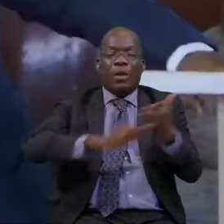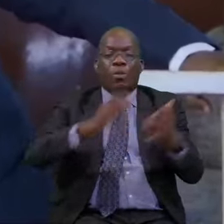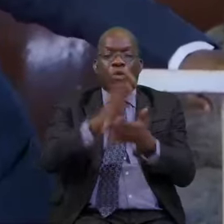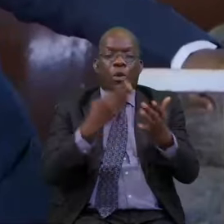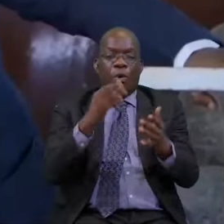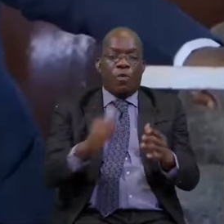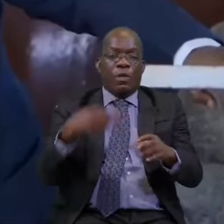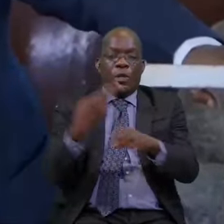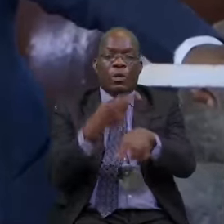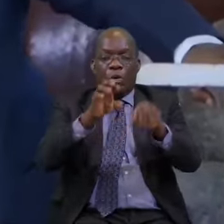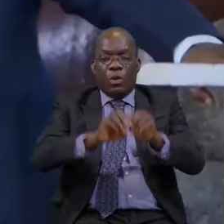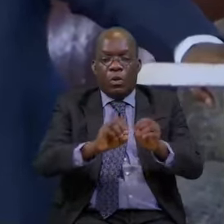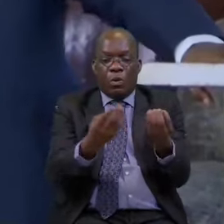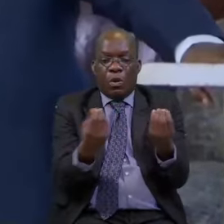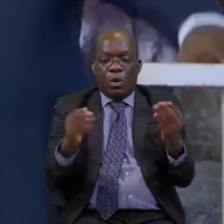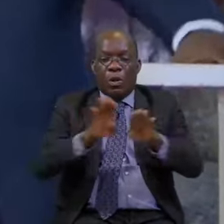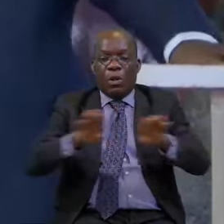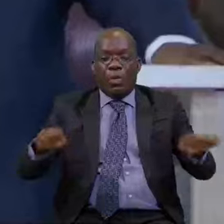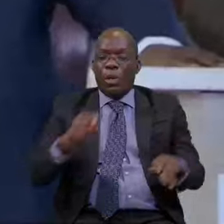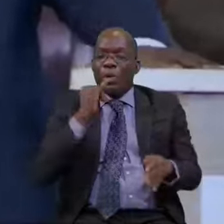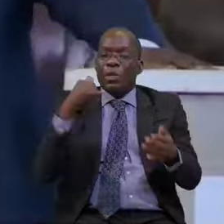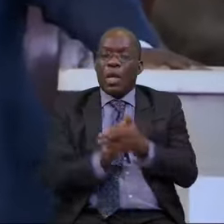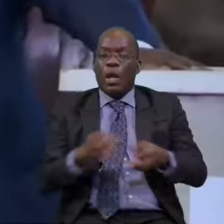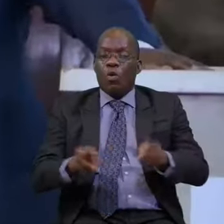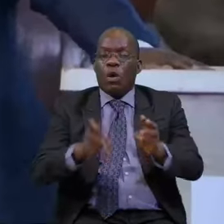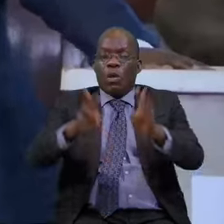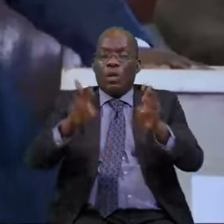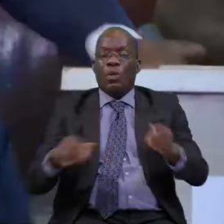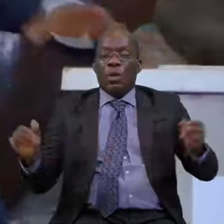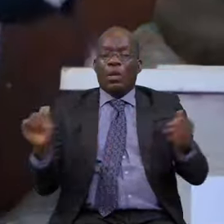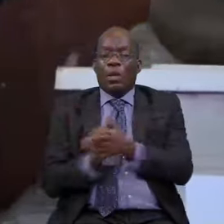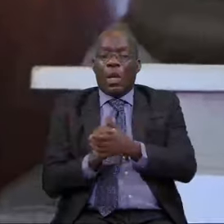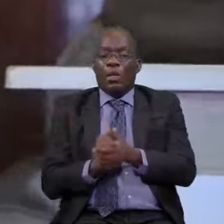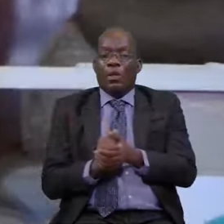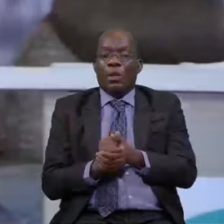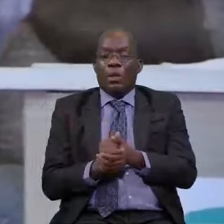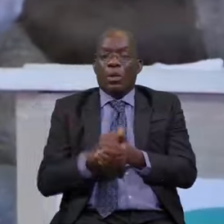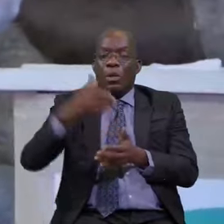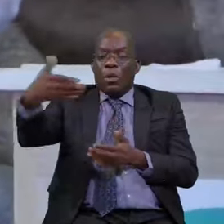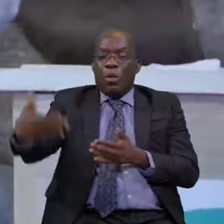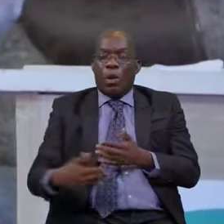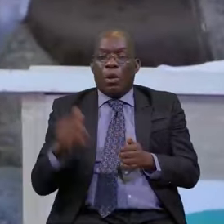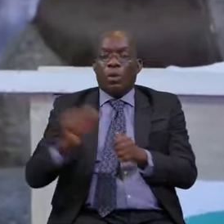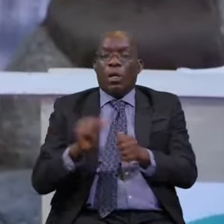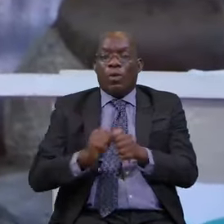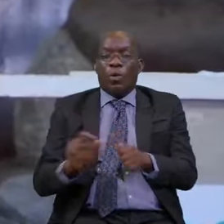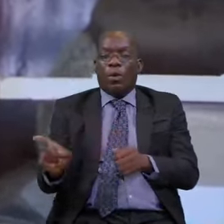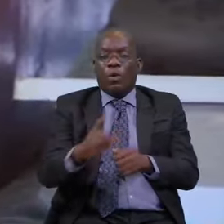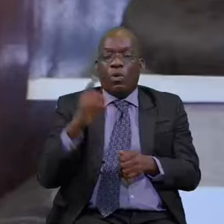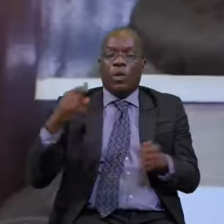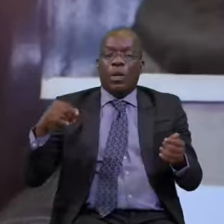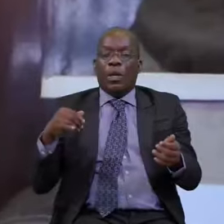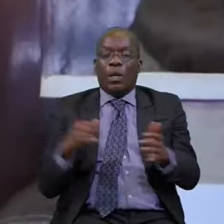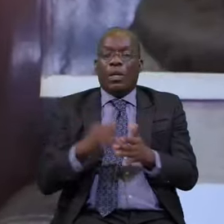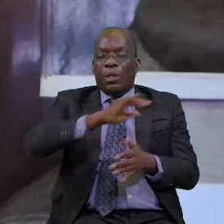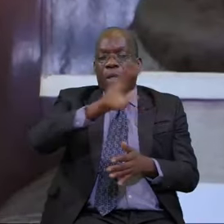Puis-je enlever certaines pierres là-bas? Est-ce que c'est un sol au bord de la route, la personnalité qui accueille tout le monde